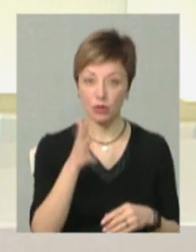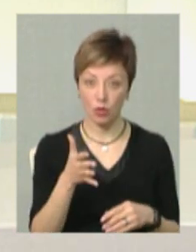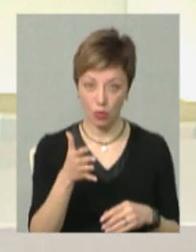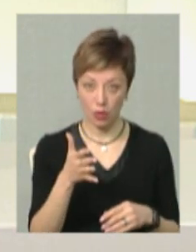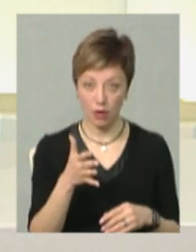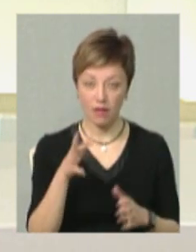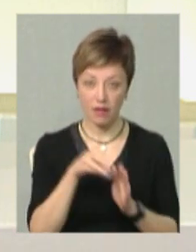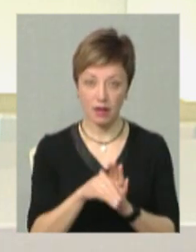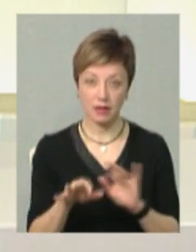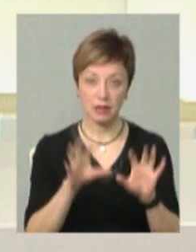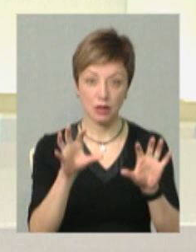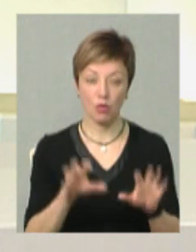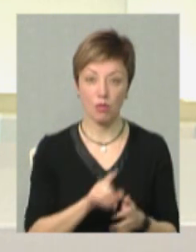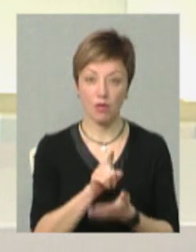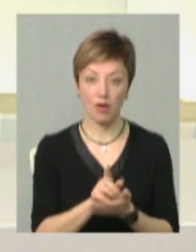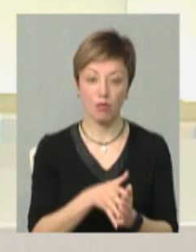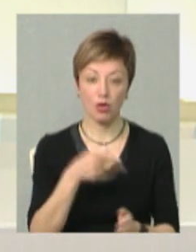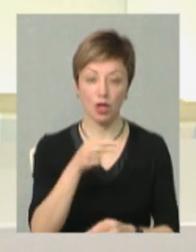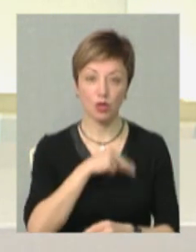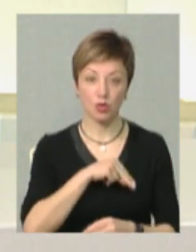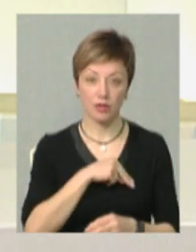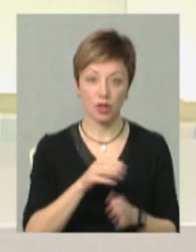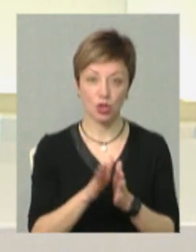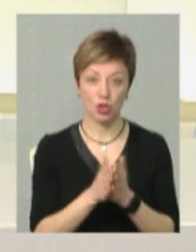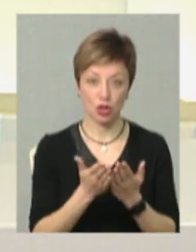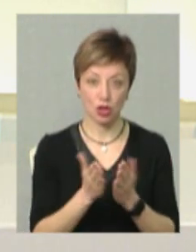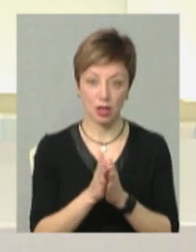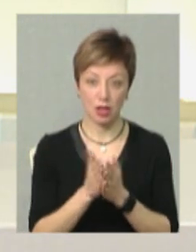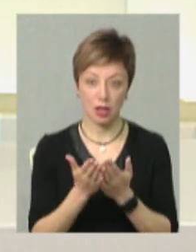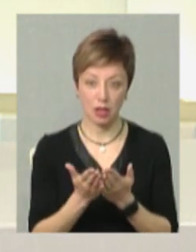введення в дію закону, вони повинні подати трудові книжки,